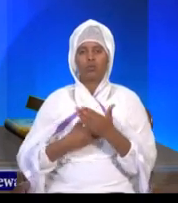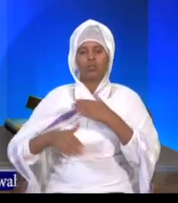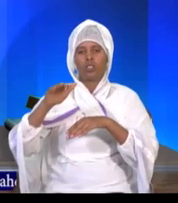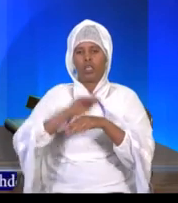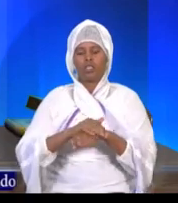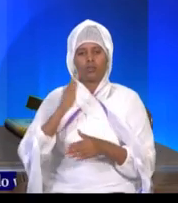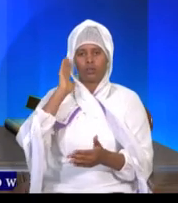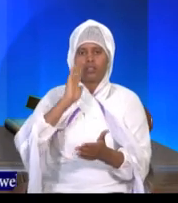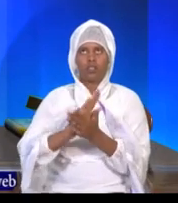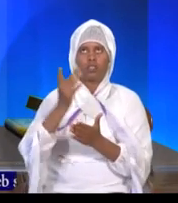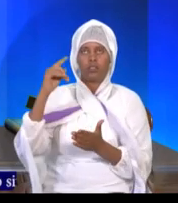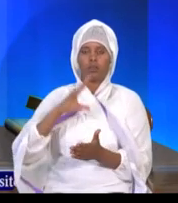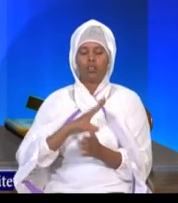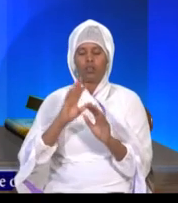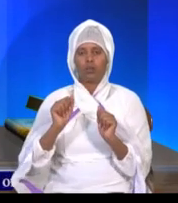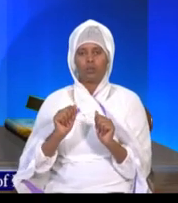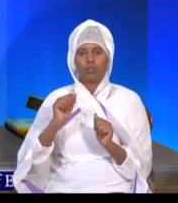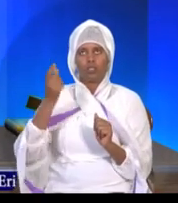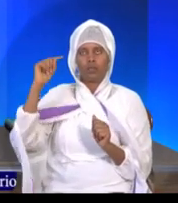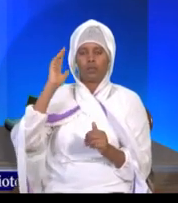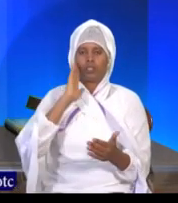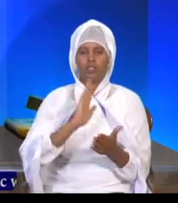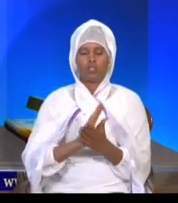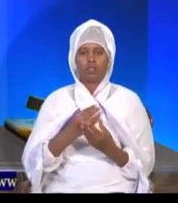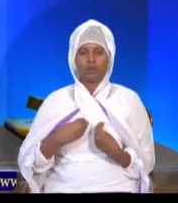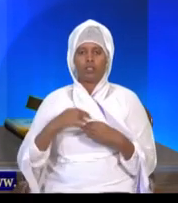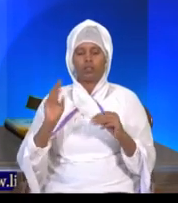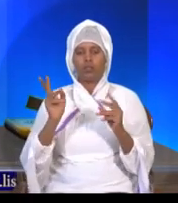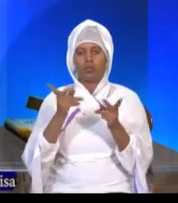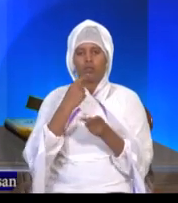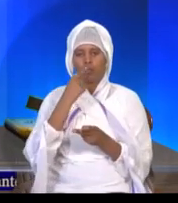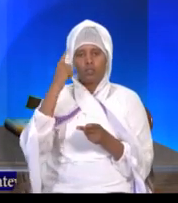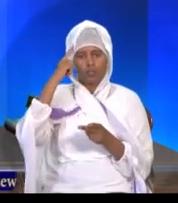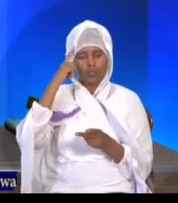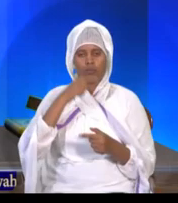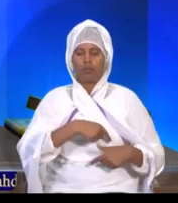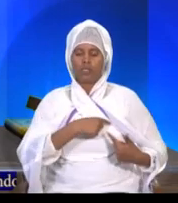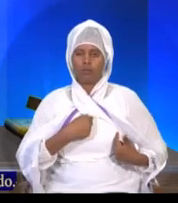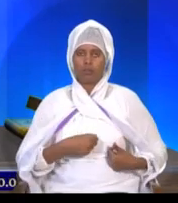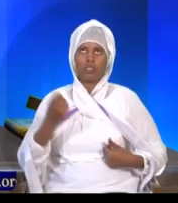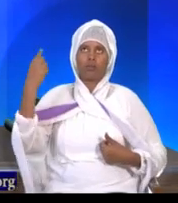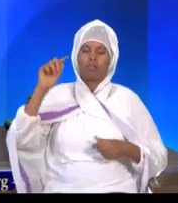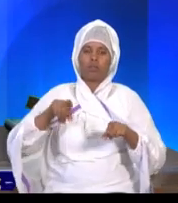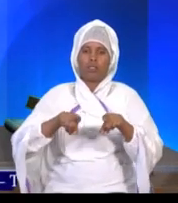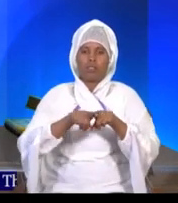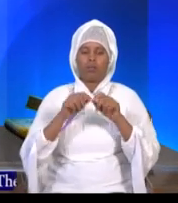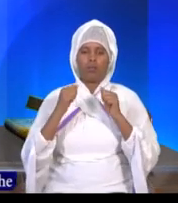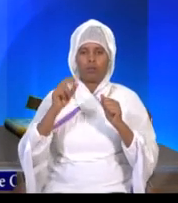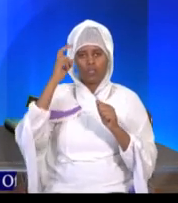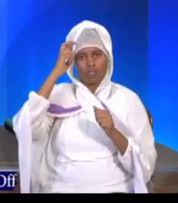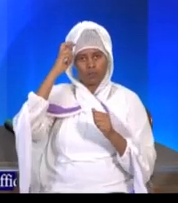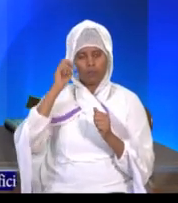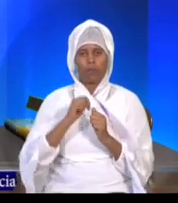ካብኡ ዝበዝሕ ምሕረት እግዚኣብሄር ኣሎ ሞ እግዚኣብሄር ይቕረ ክብለልና እዩ ብምባል ብእምሮን ብልብን ናብ እግዚኣብሄር